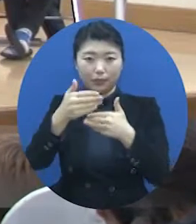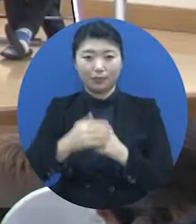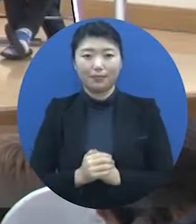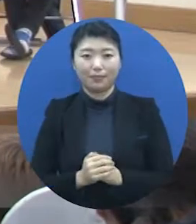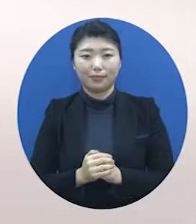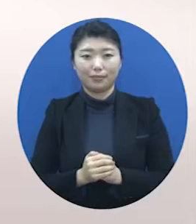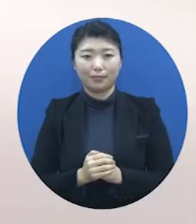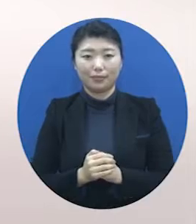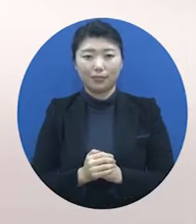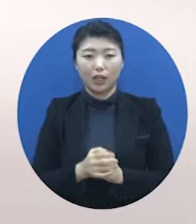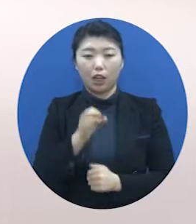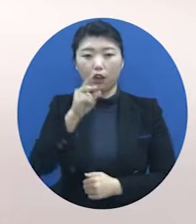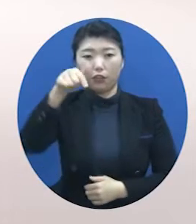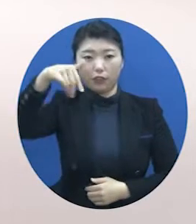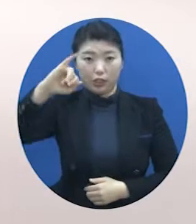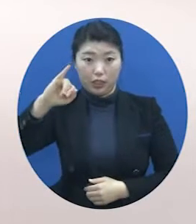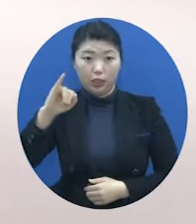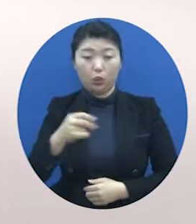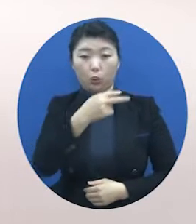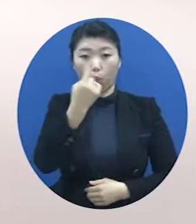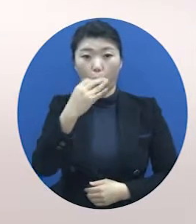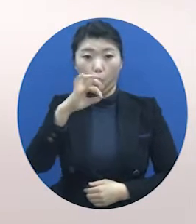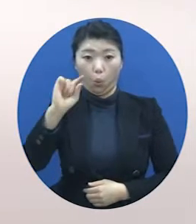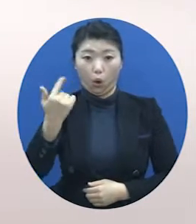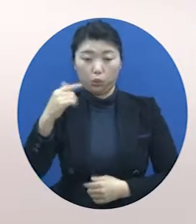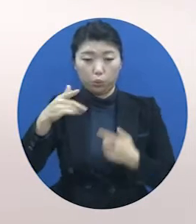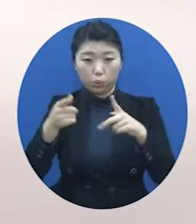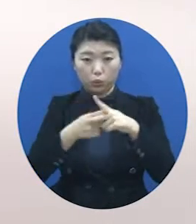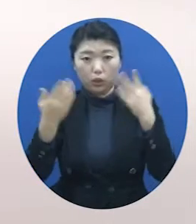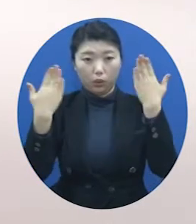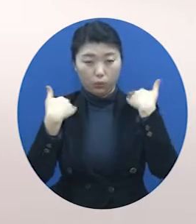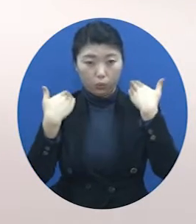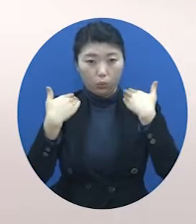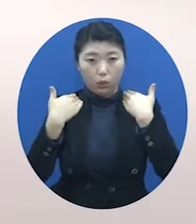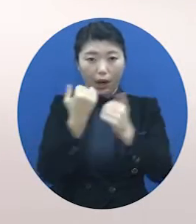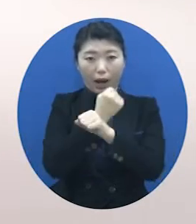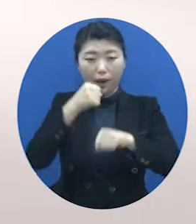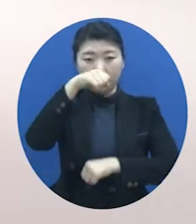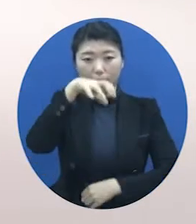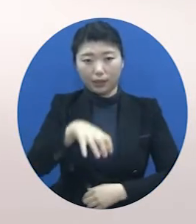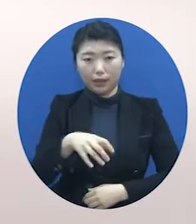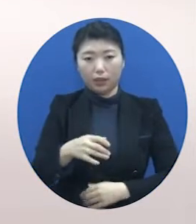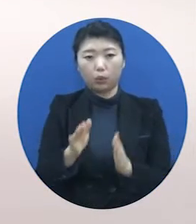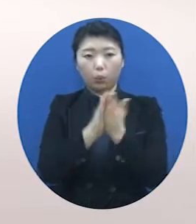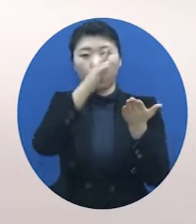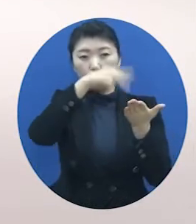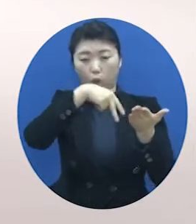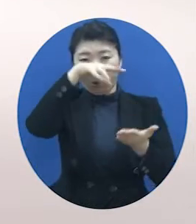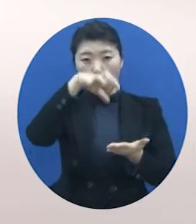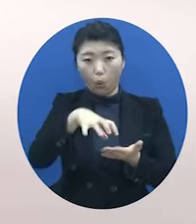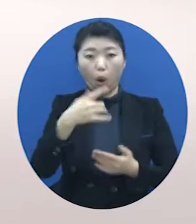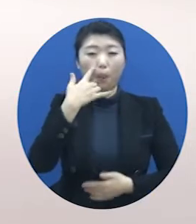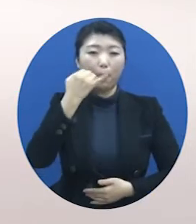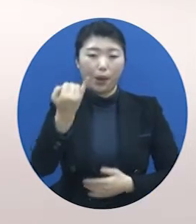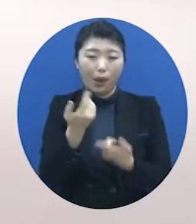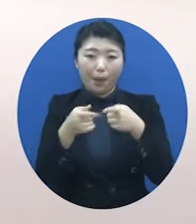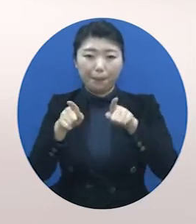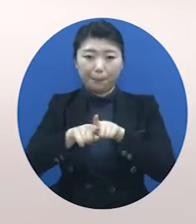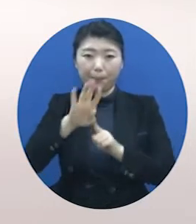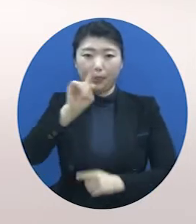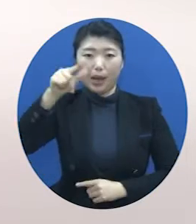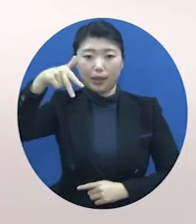진행되었습니다. 세종시 연기도원 초등학교는 지난 25일 강당에서 사서 엄마와 함께하는